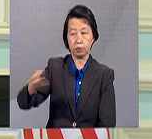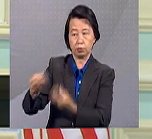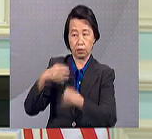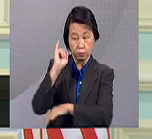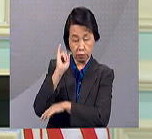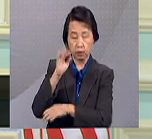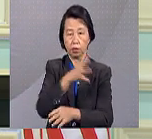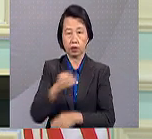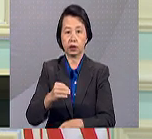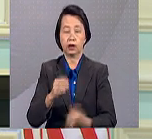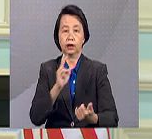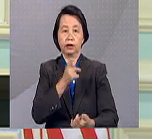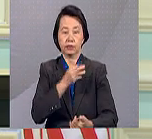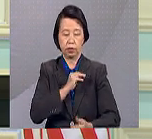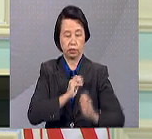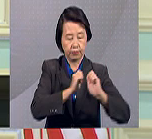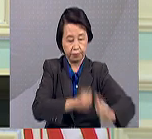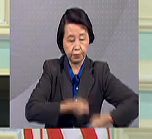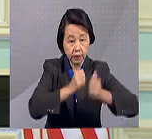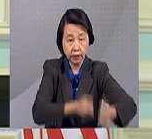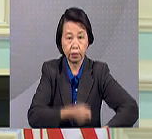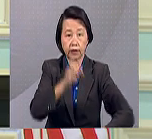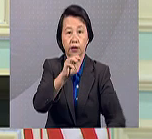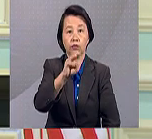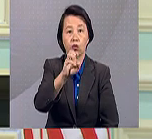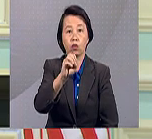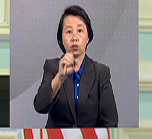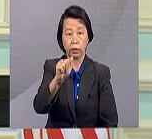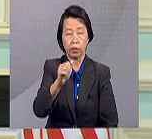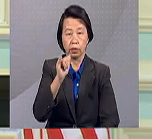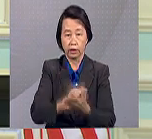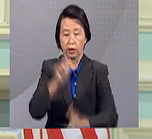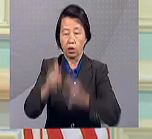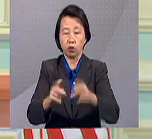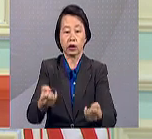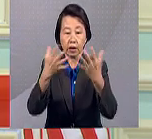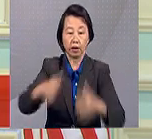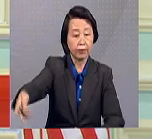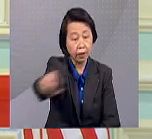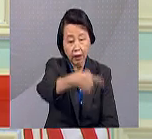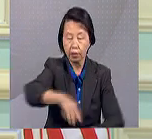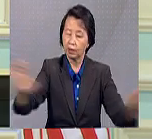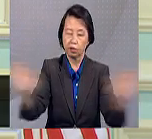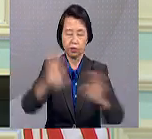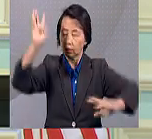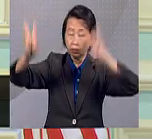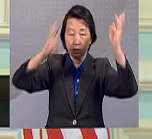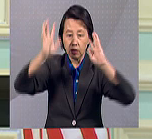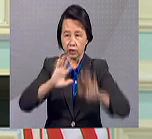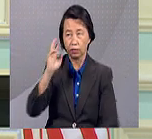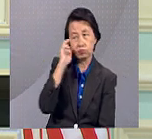malah oleh Kementerian Pertanian bahawa orang ramai tidak perlu bimbang dan